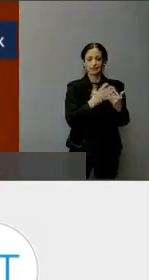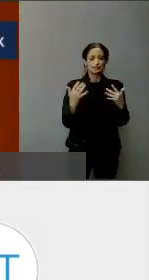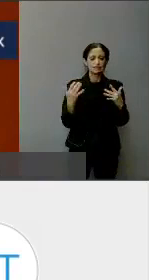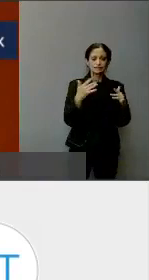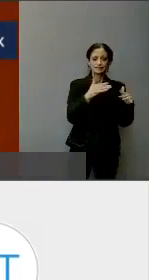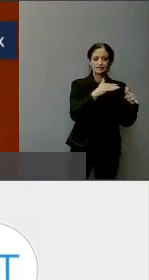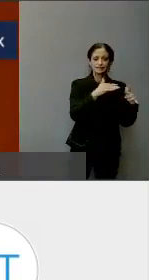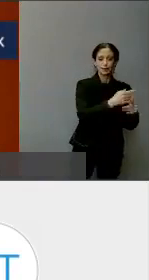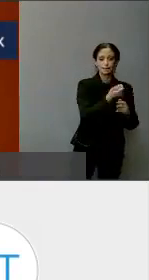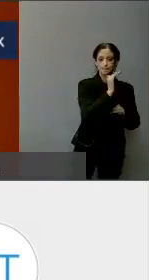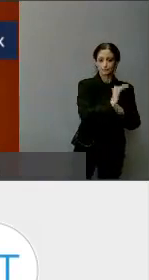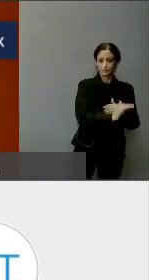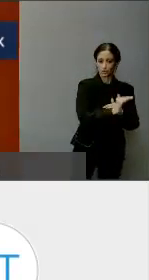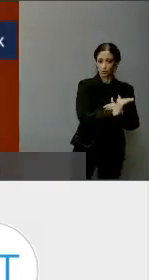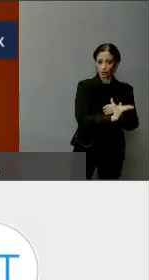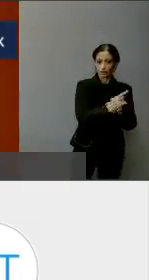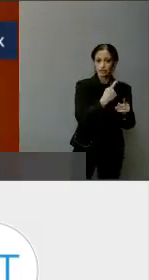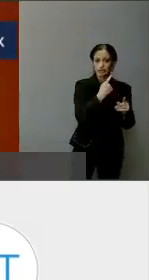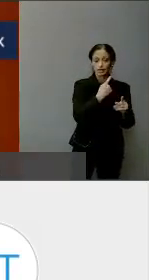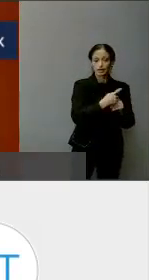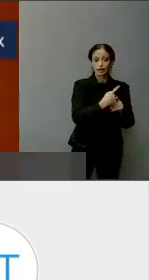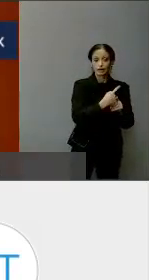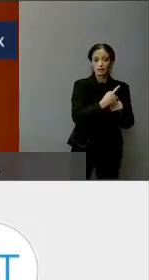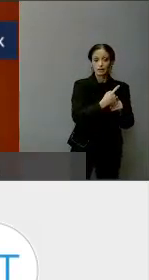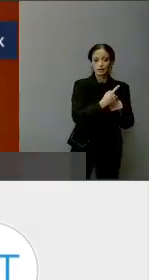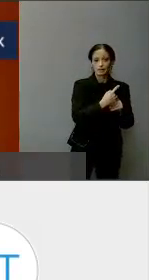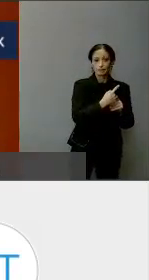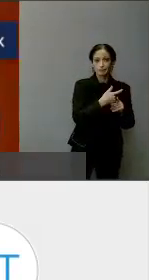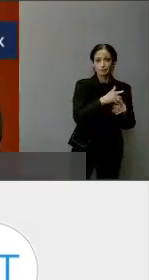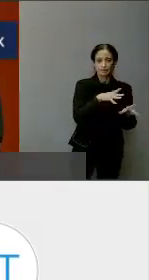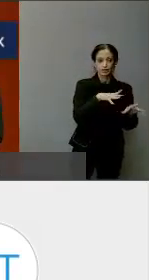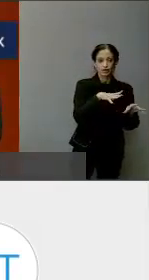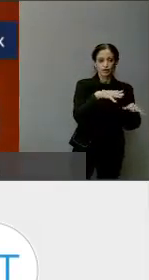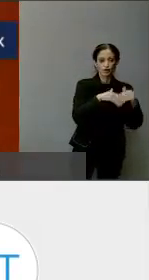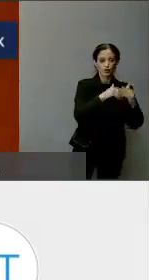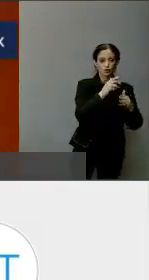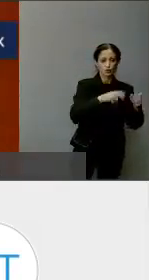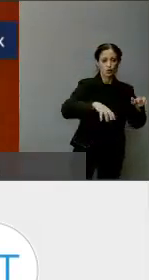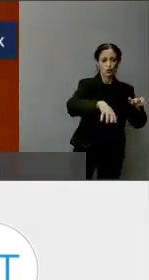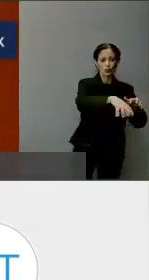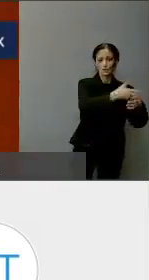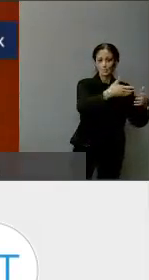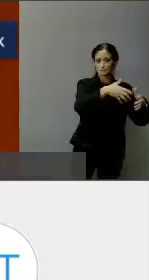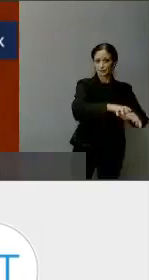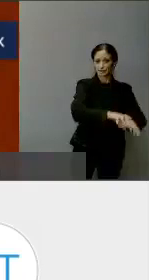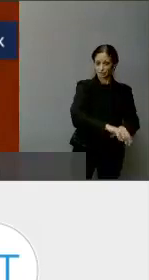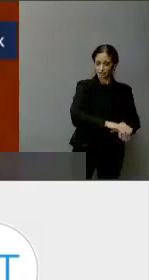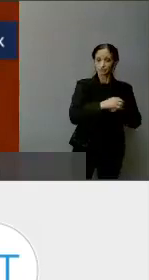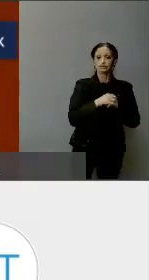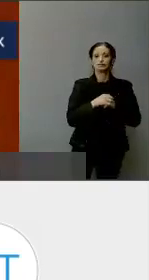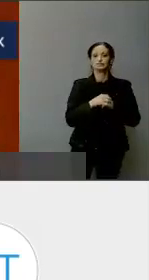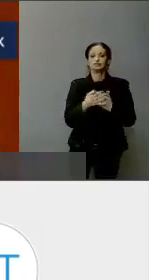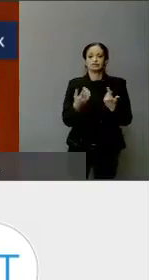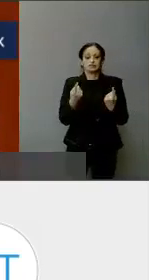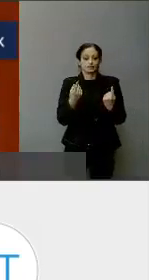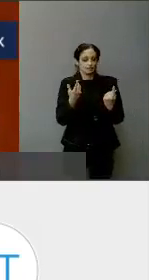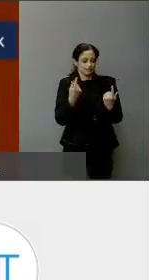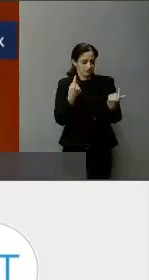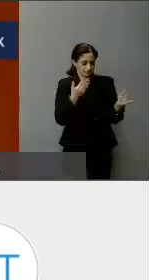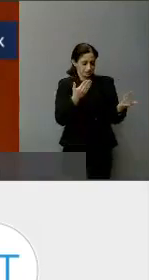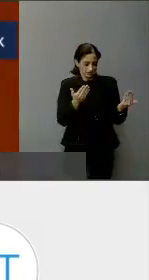connotati paesistici dei territori ma questo già è un riassunto della contrarietà della